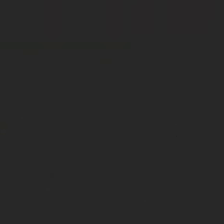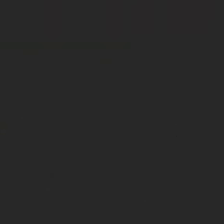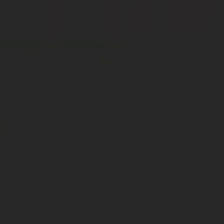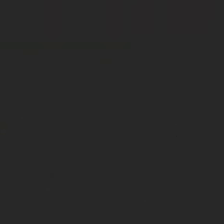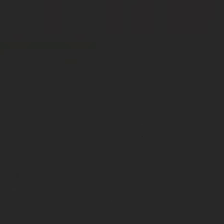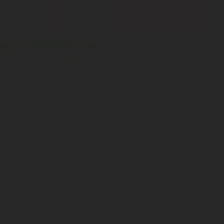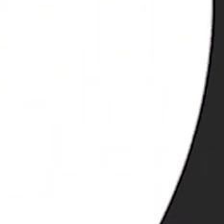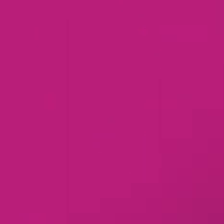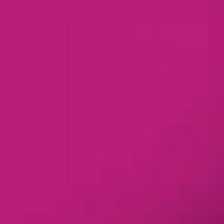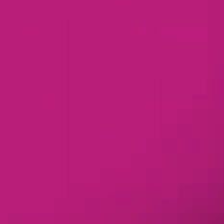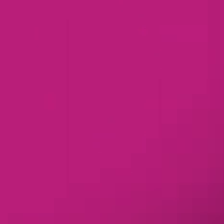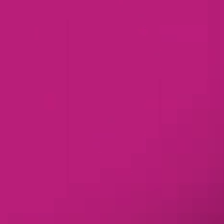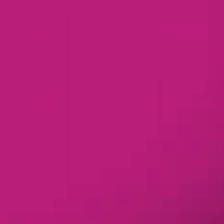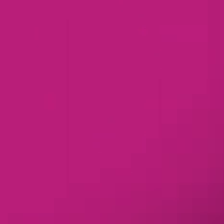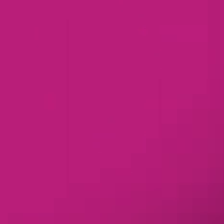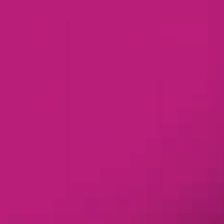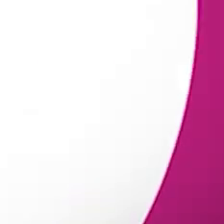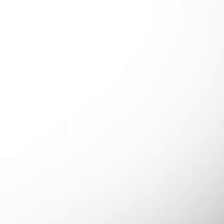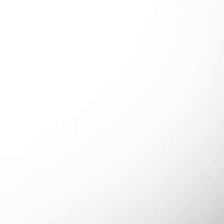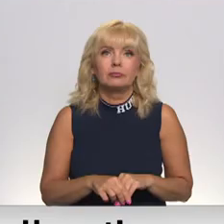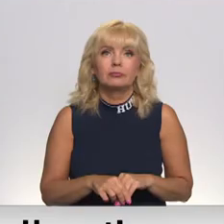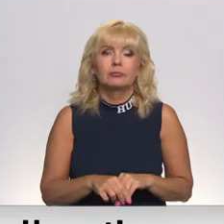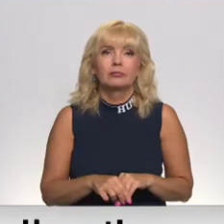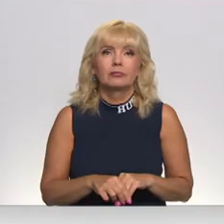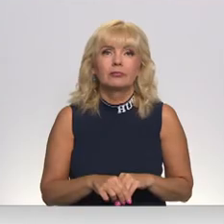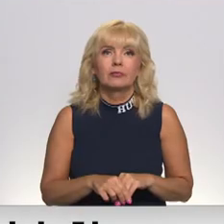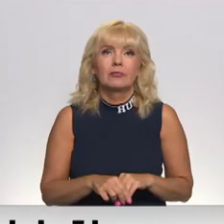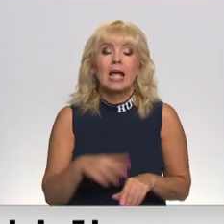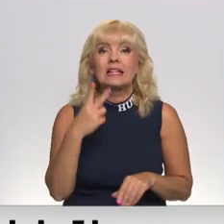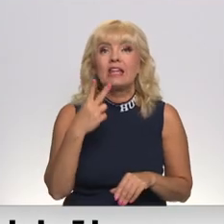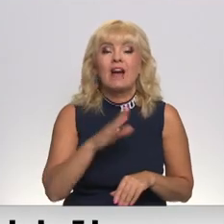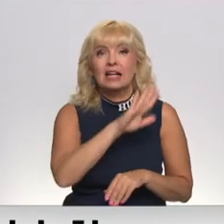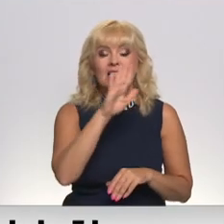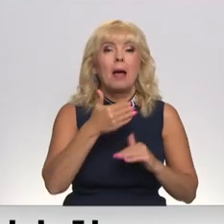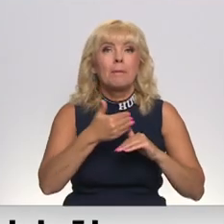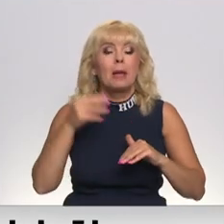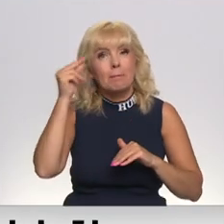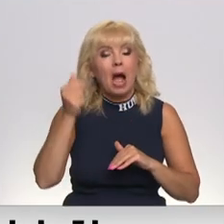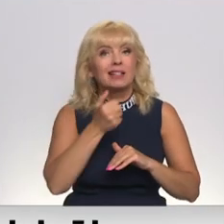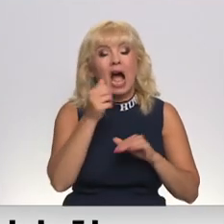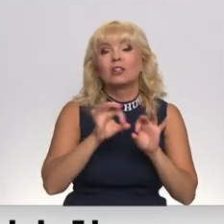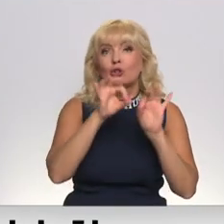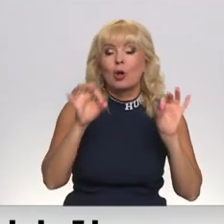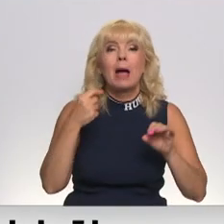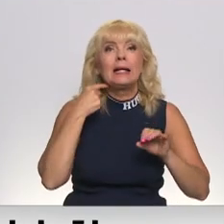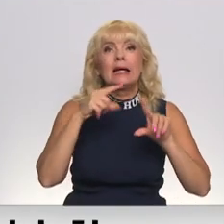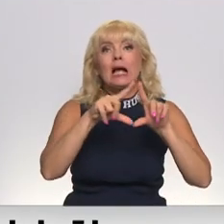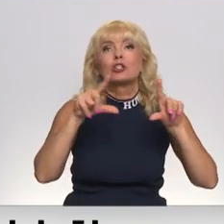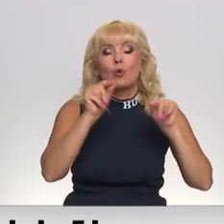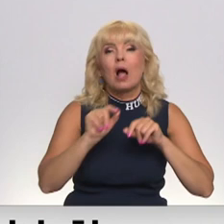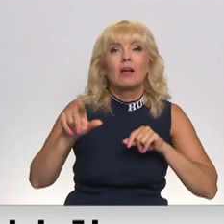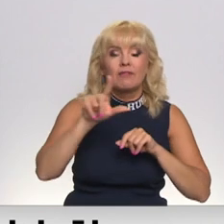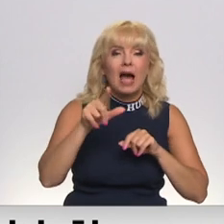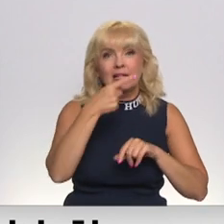Re, viss ēters ir te! Bet divas dienas pirms mācību gada sākuma Rīgas skolās ir vēl vairāk